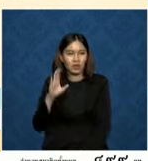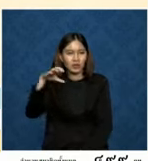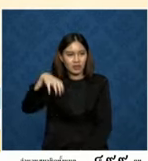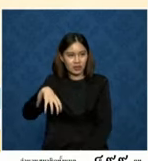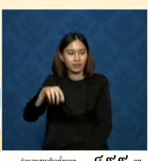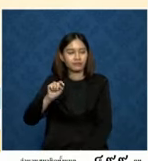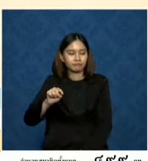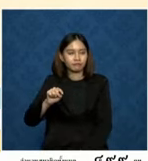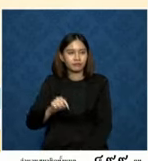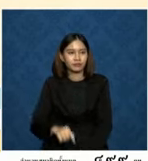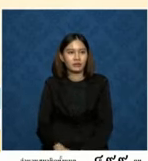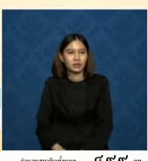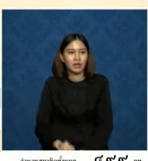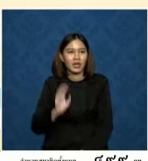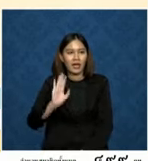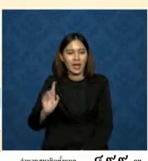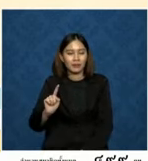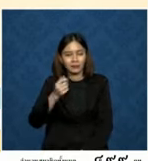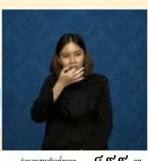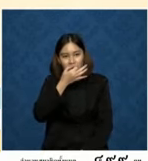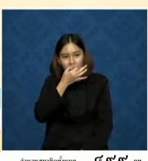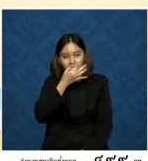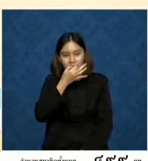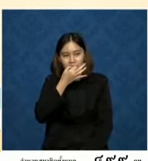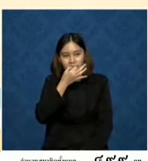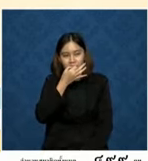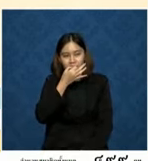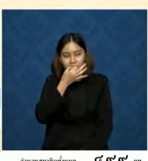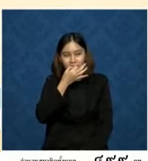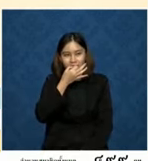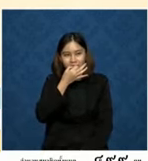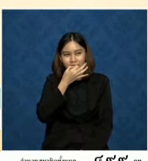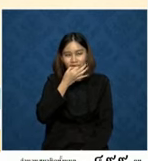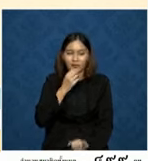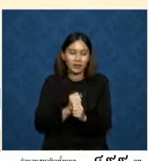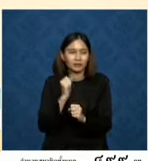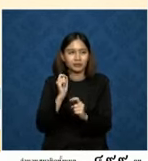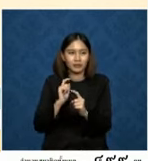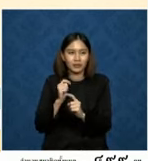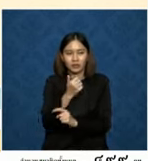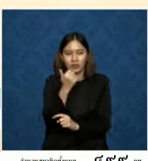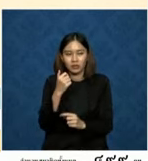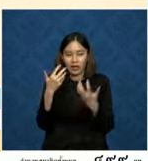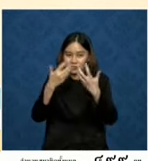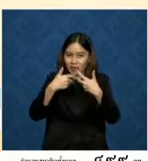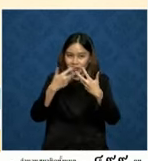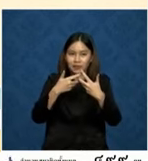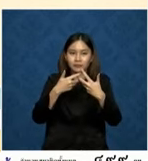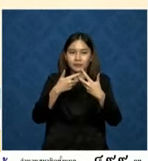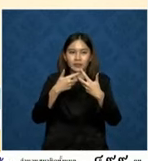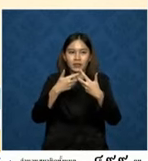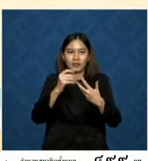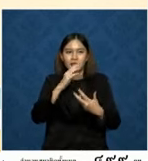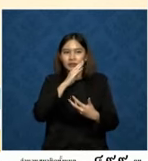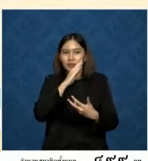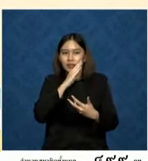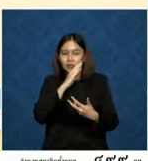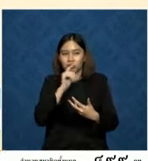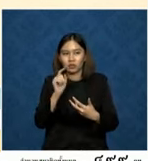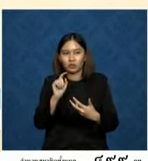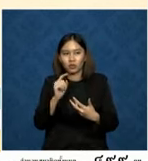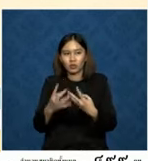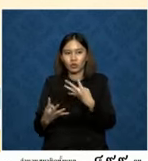ดังกล่าวนะครับห้ามมิให้ประกอบอาชีพการอื่นนะครับนะฮะอุตสาหกรรมนะครับหากถูกคำพิพากษาให้